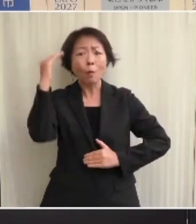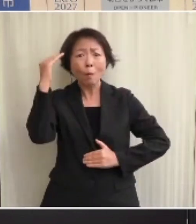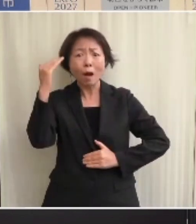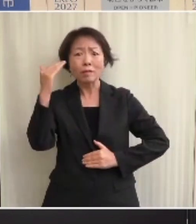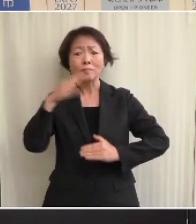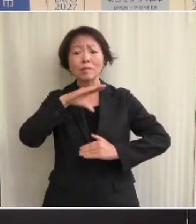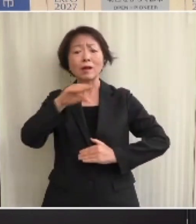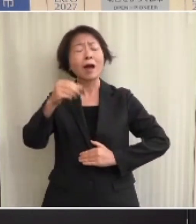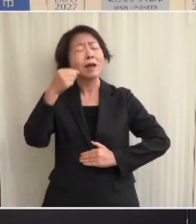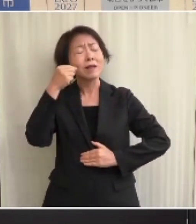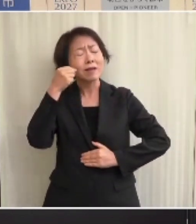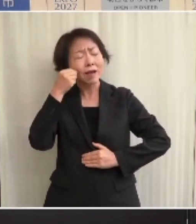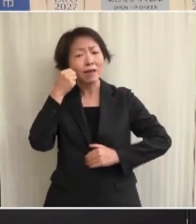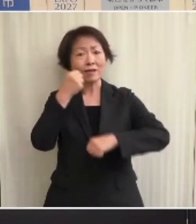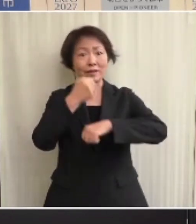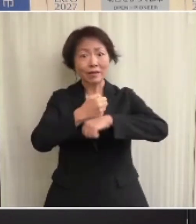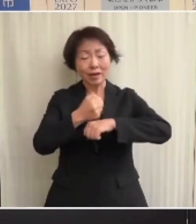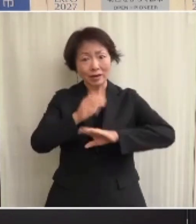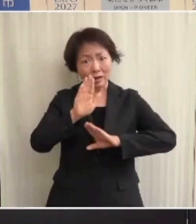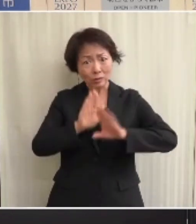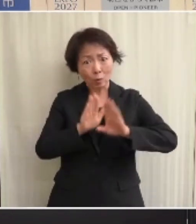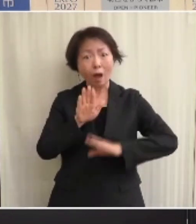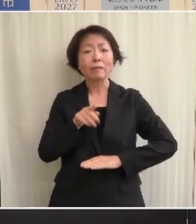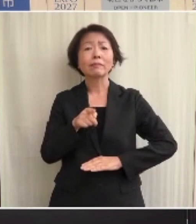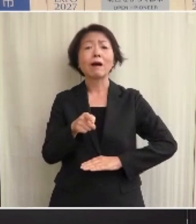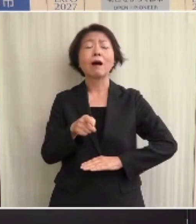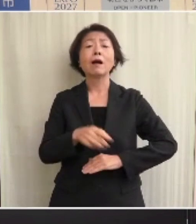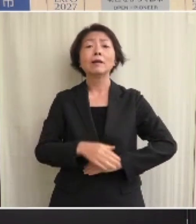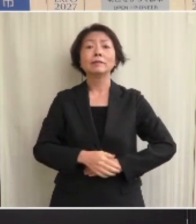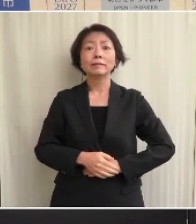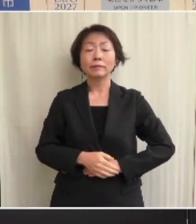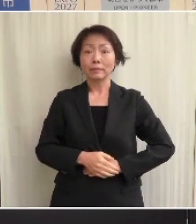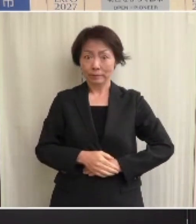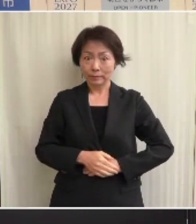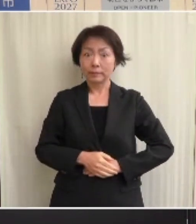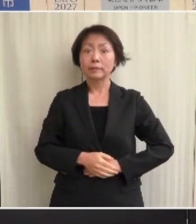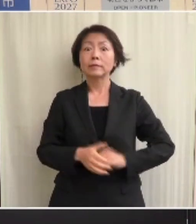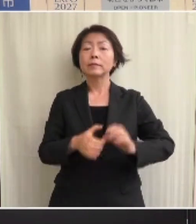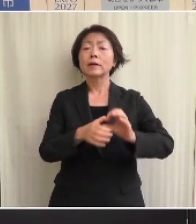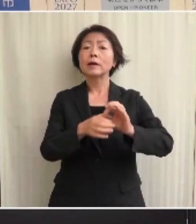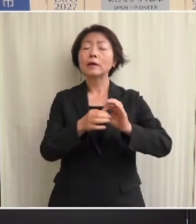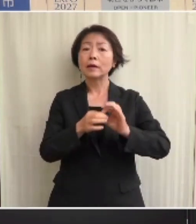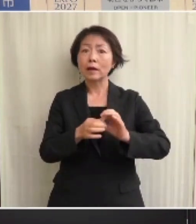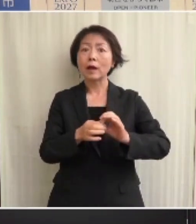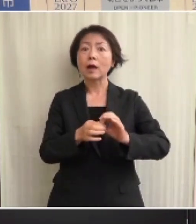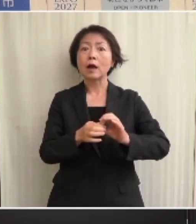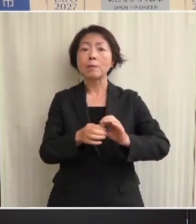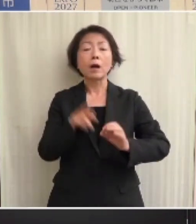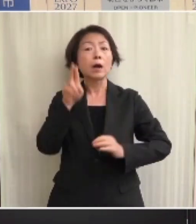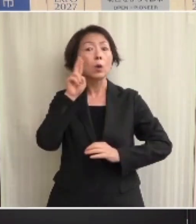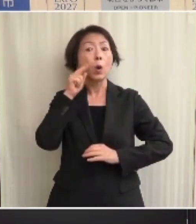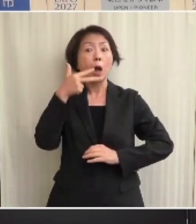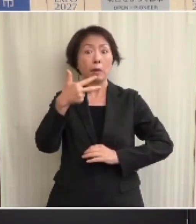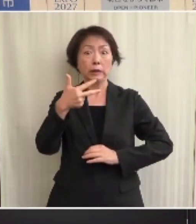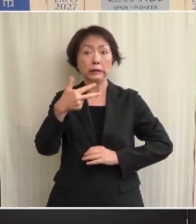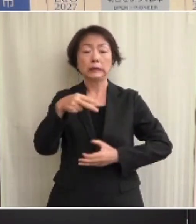りになられたという経緯がございます。そこでですね、本市